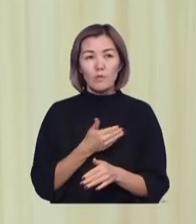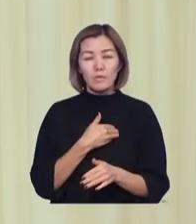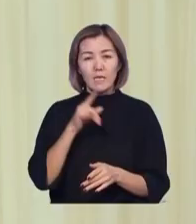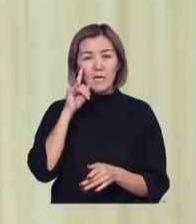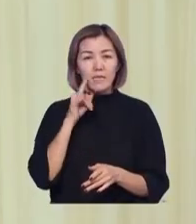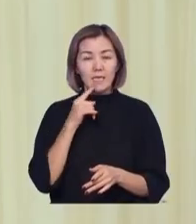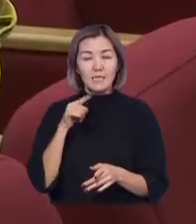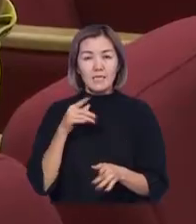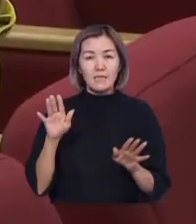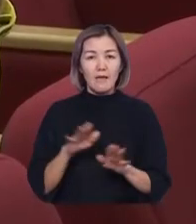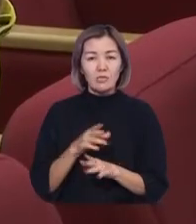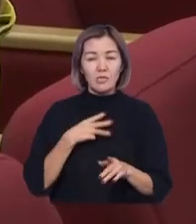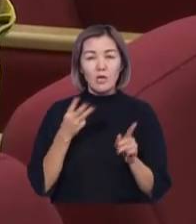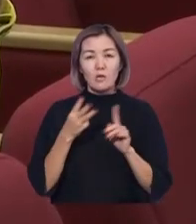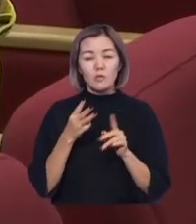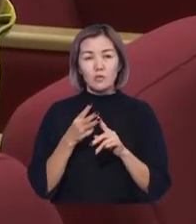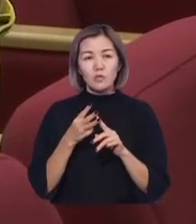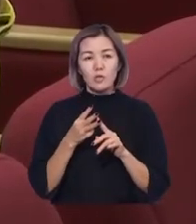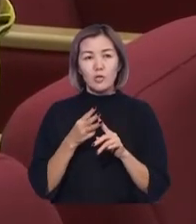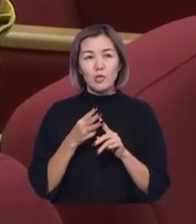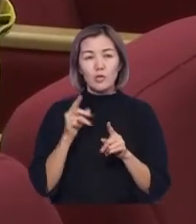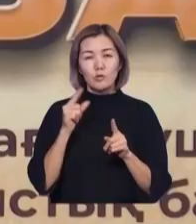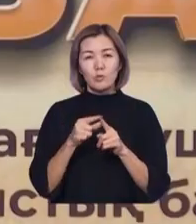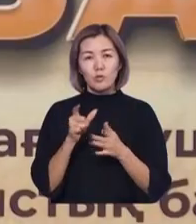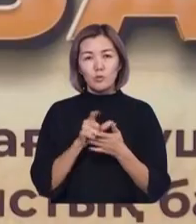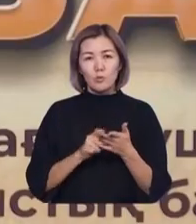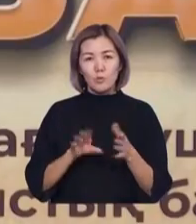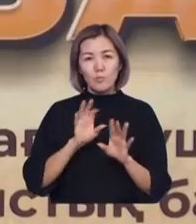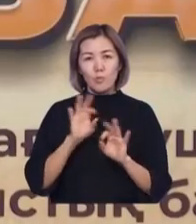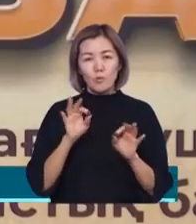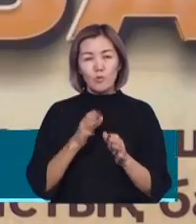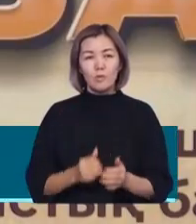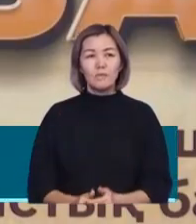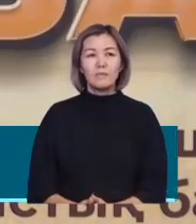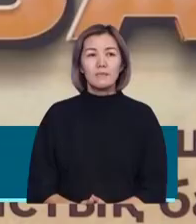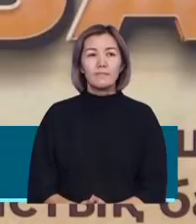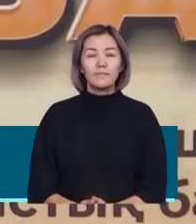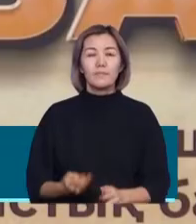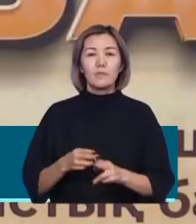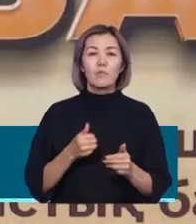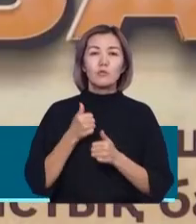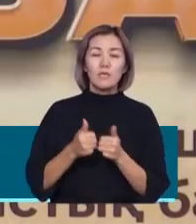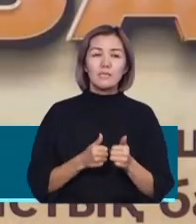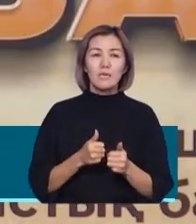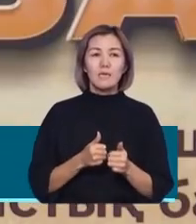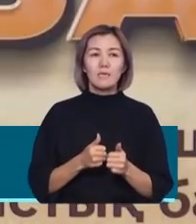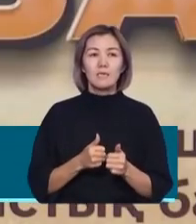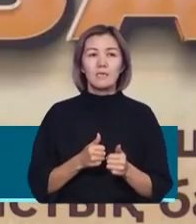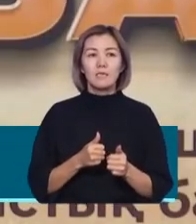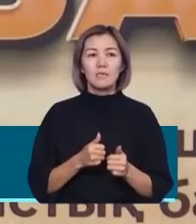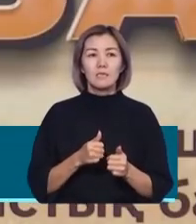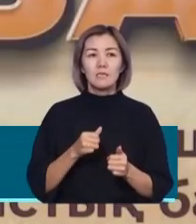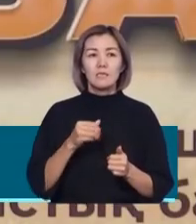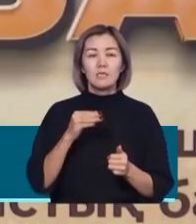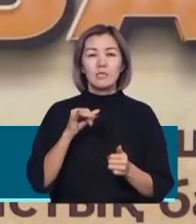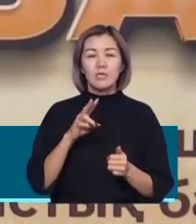қазақ тілінде ән шырқайды. Ал үшінші кезең көркем сөз оқу. Мен бұл жарысқа дайындалу барысында Әлияр Жансүгіровтің өлеңдерін